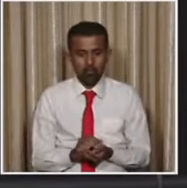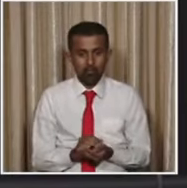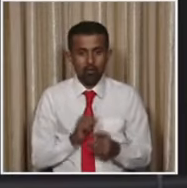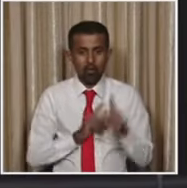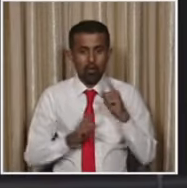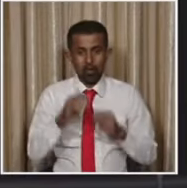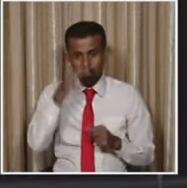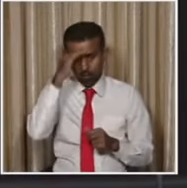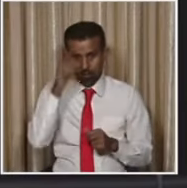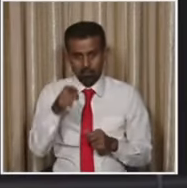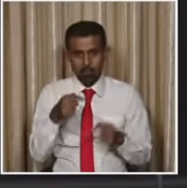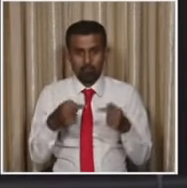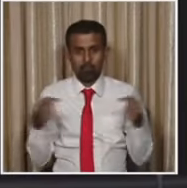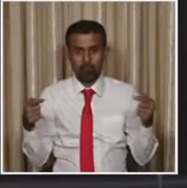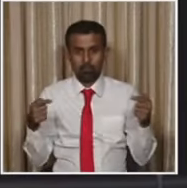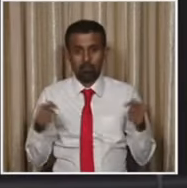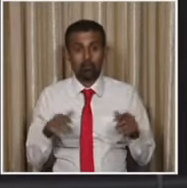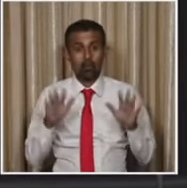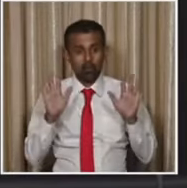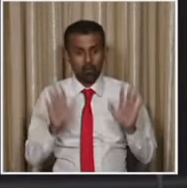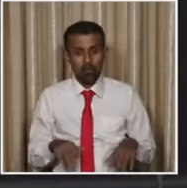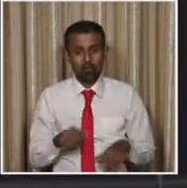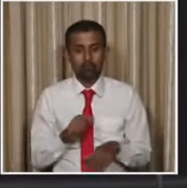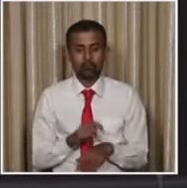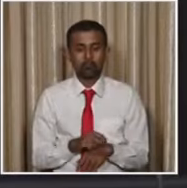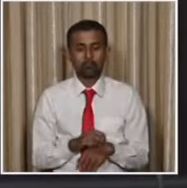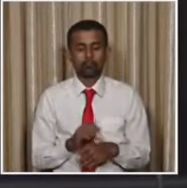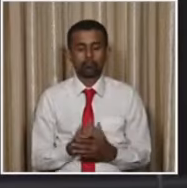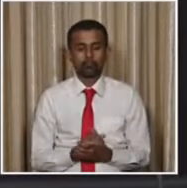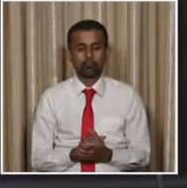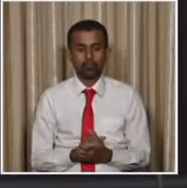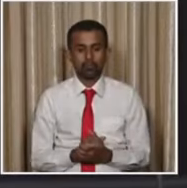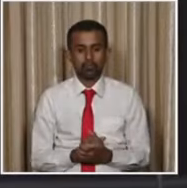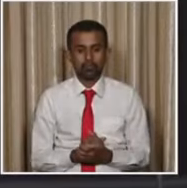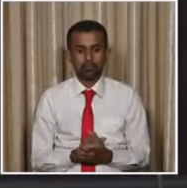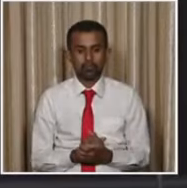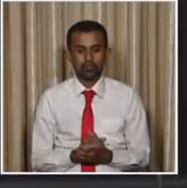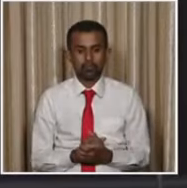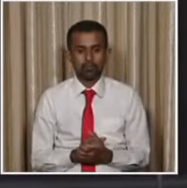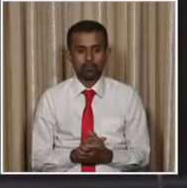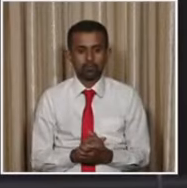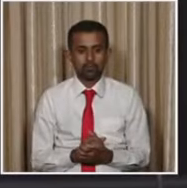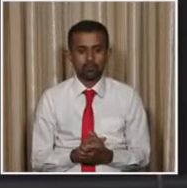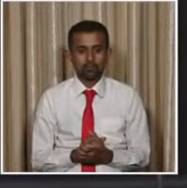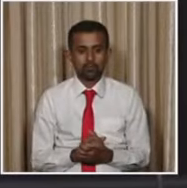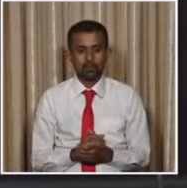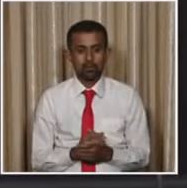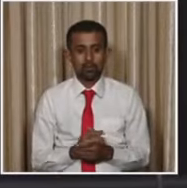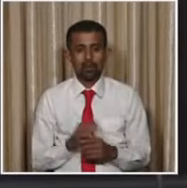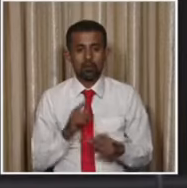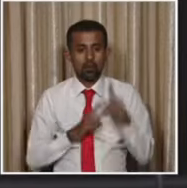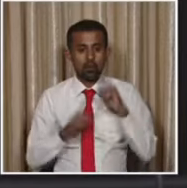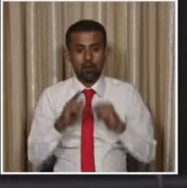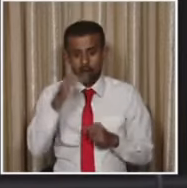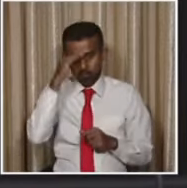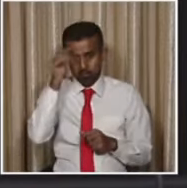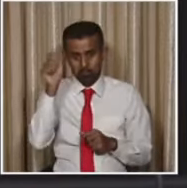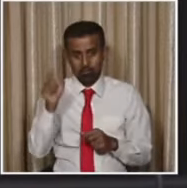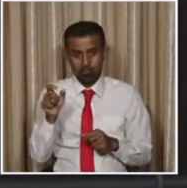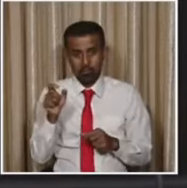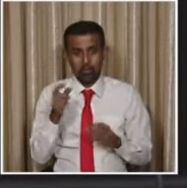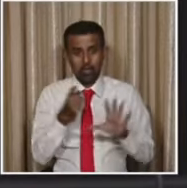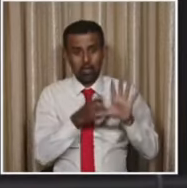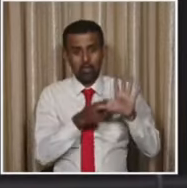இருந்தாலும் இறுதியாக ஒரு விடயத்தை நான் கூறிக்கொள்கின்றேன். இறுதியாக சபாநாயகர் ஒரு யாப்பா,